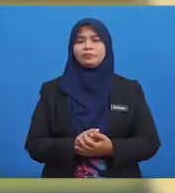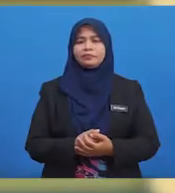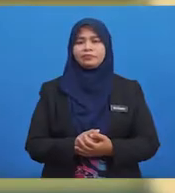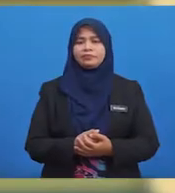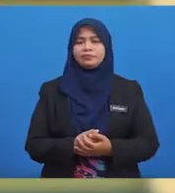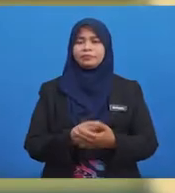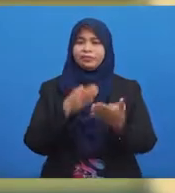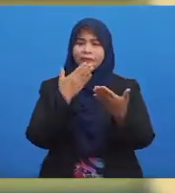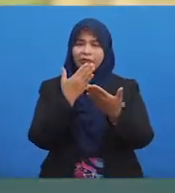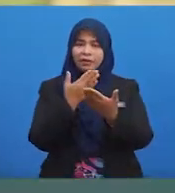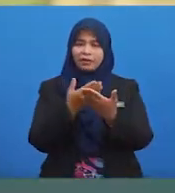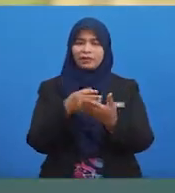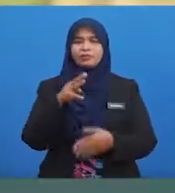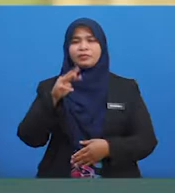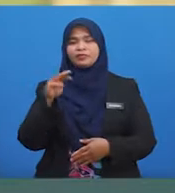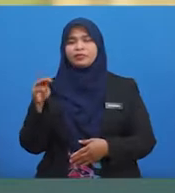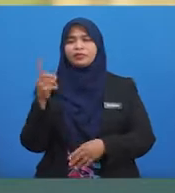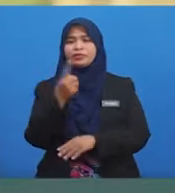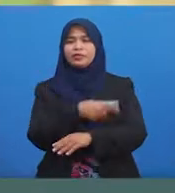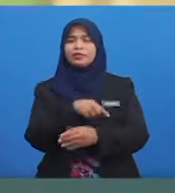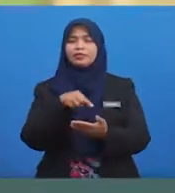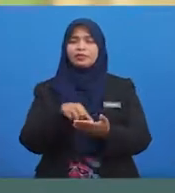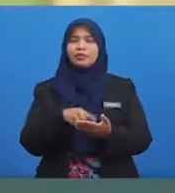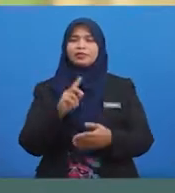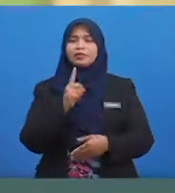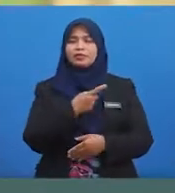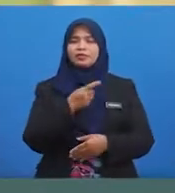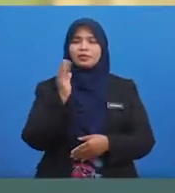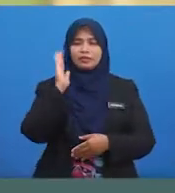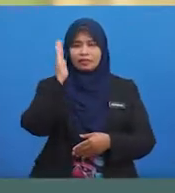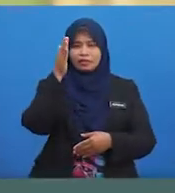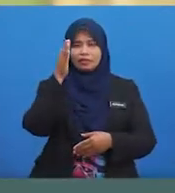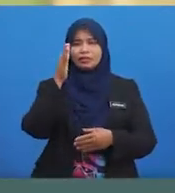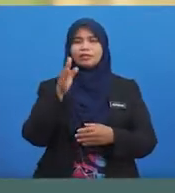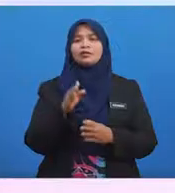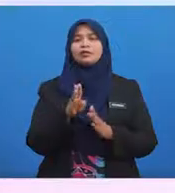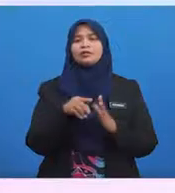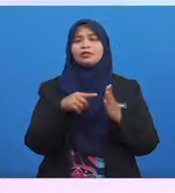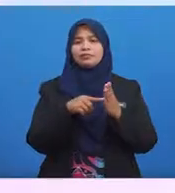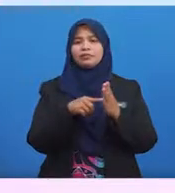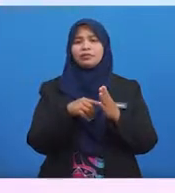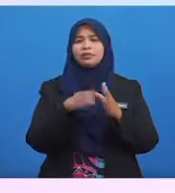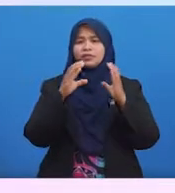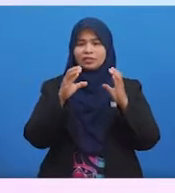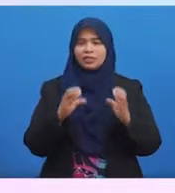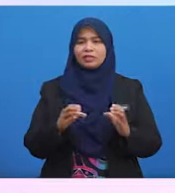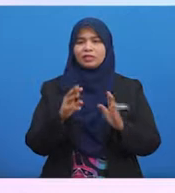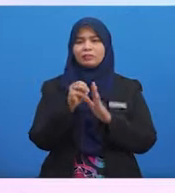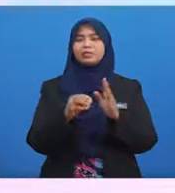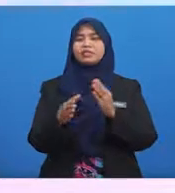baik murid-murid hari ini kita akan menumpukan cara-cara